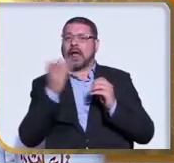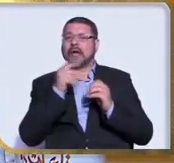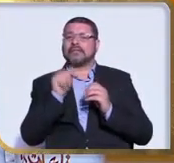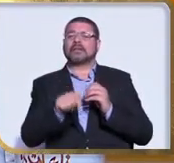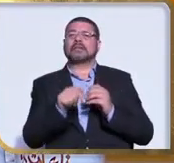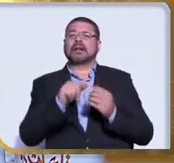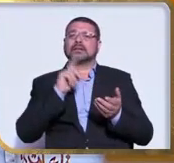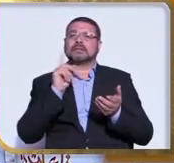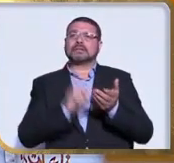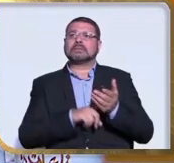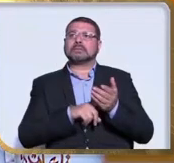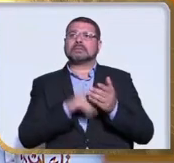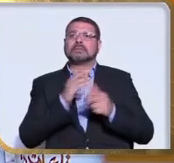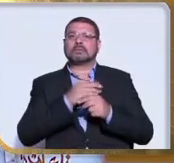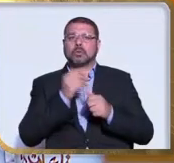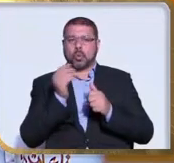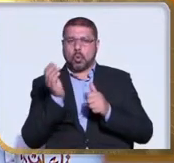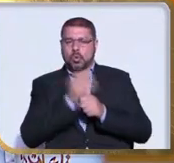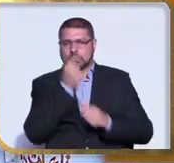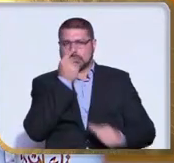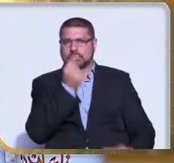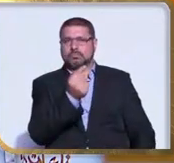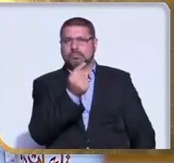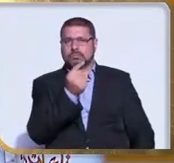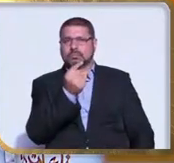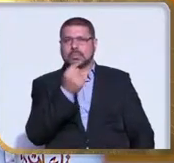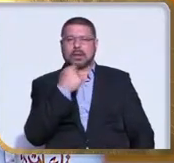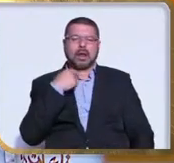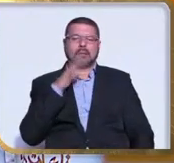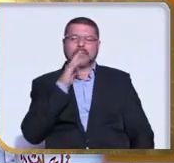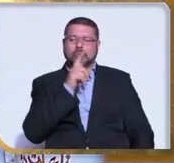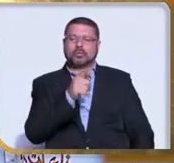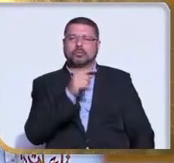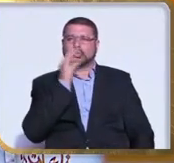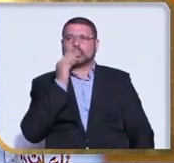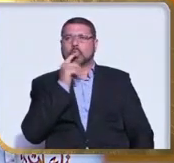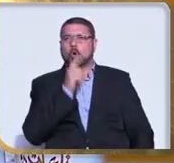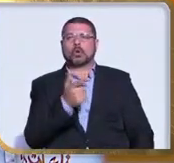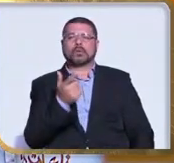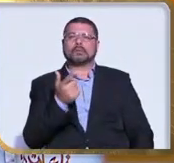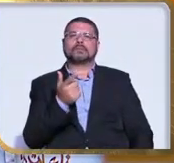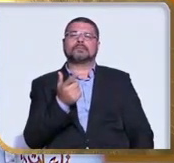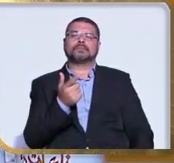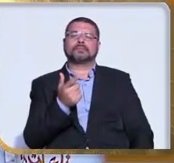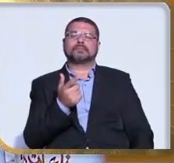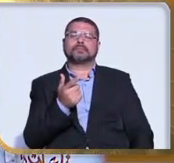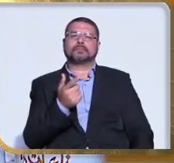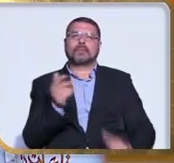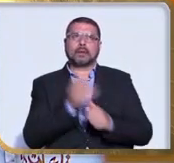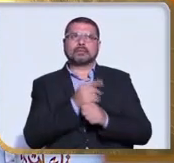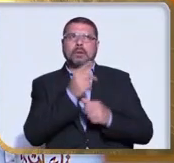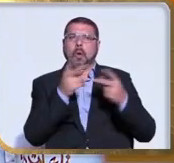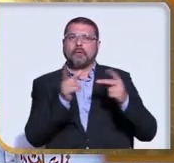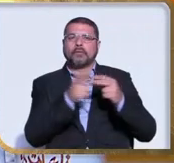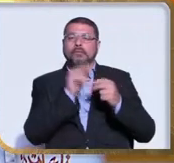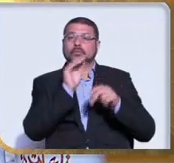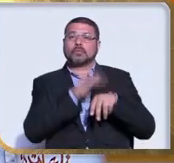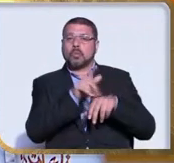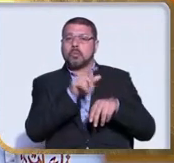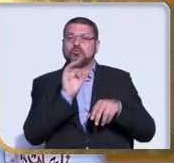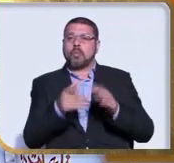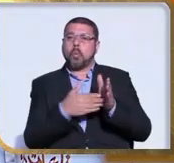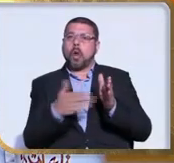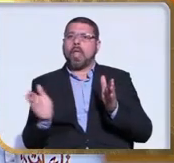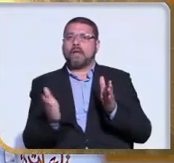إن لابد من استسماح الزوج ولو بطريقة عامة، يعني مثلا تقول له إيه، لأن هنا مخالفة، هو مديها